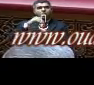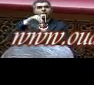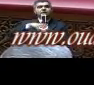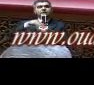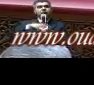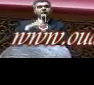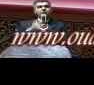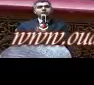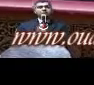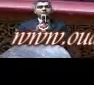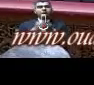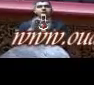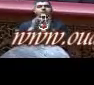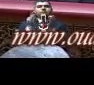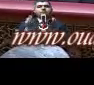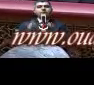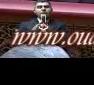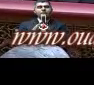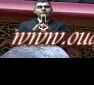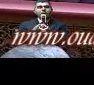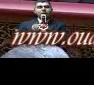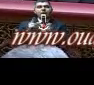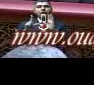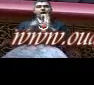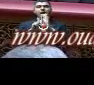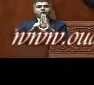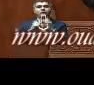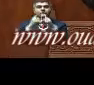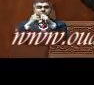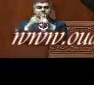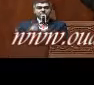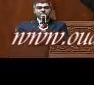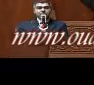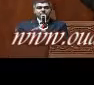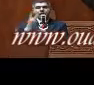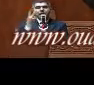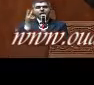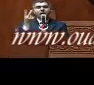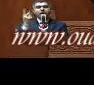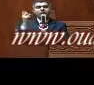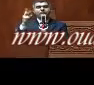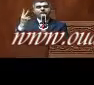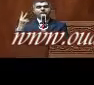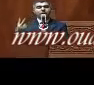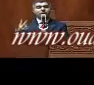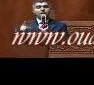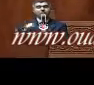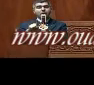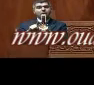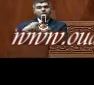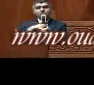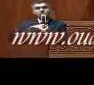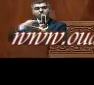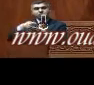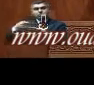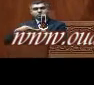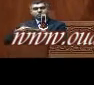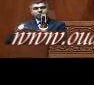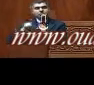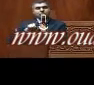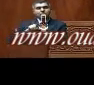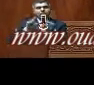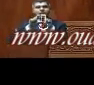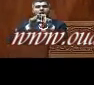دعم التماسك الاجتماعي في إطار قانون المالية لسنة 2012، حيث يمول النفقات المتعلقة بالمساهمة في نظام